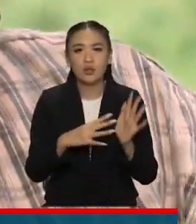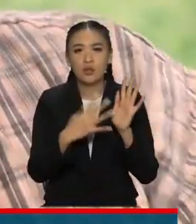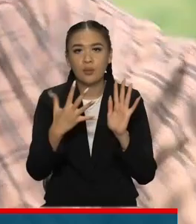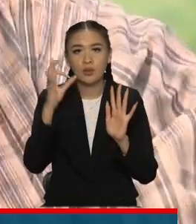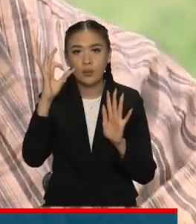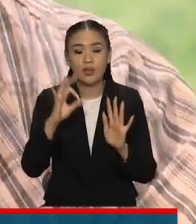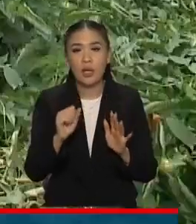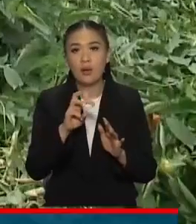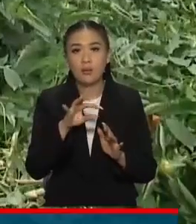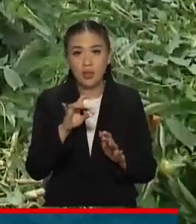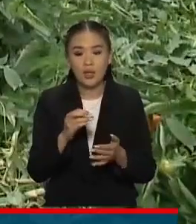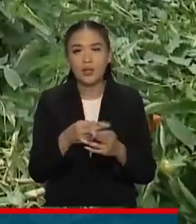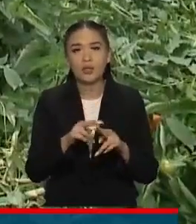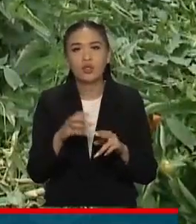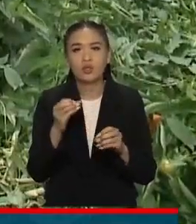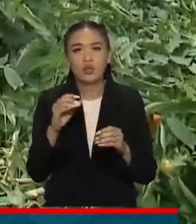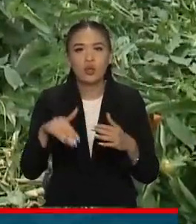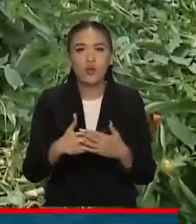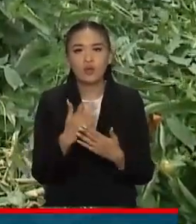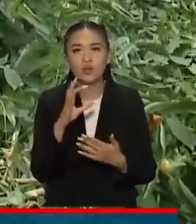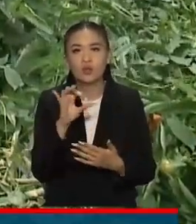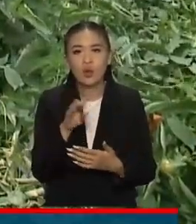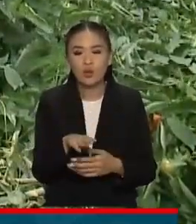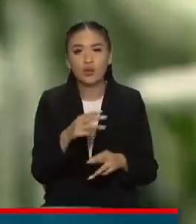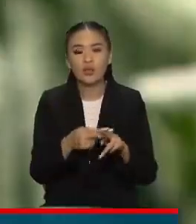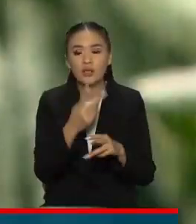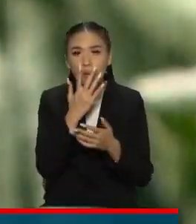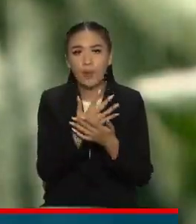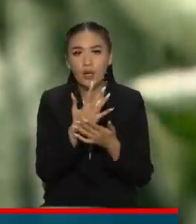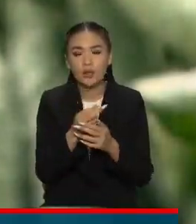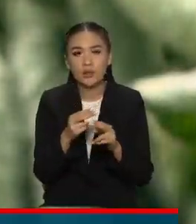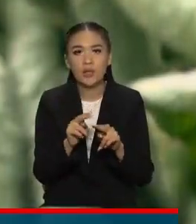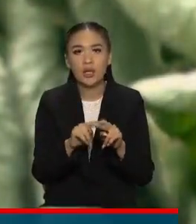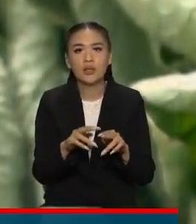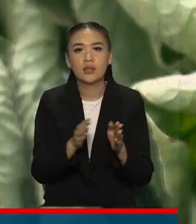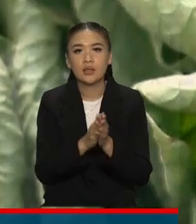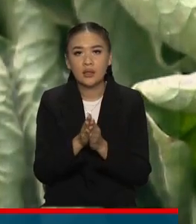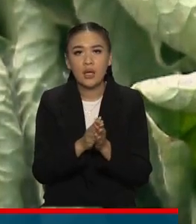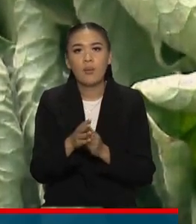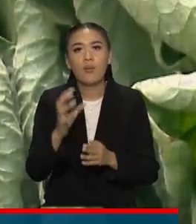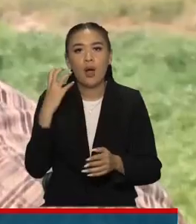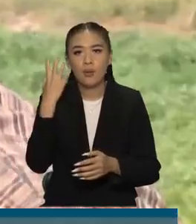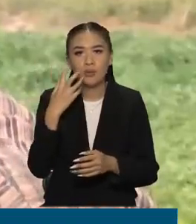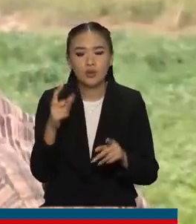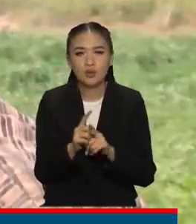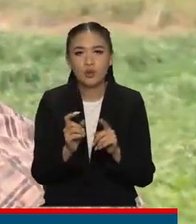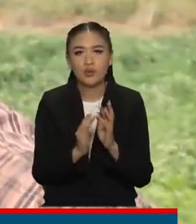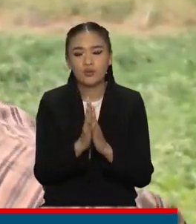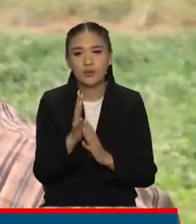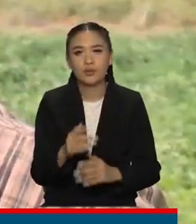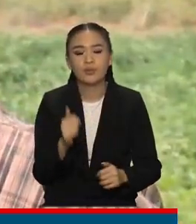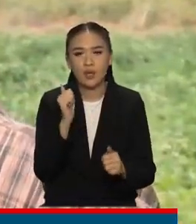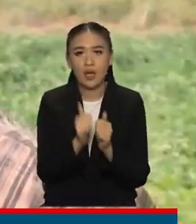болса, қалғаны сынақтан өтіп жатқан жаңа сорттар. Диқан 3 гектардан астам алқапқа қияр мен қызанақты өсіріп отыр. Негізі жылда